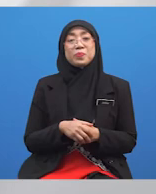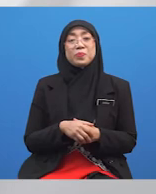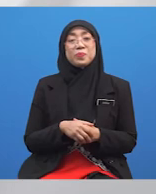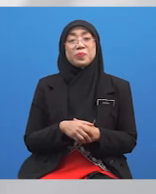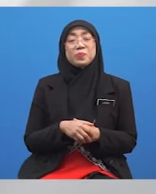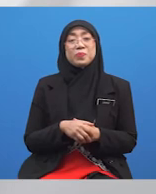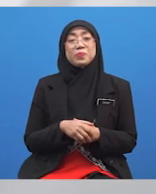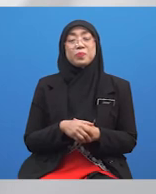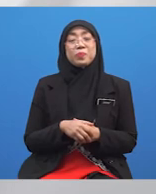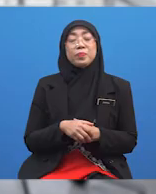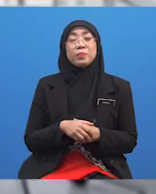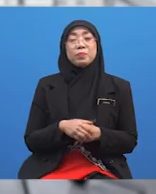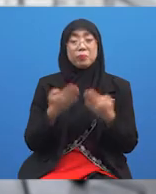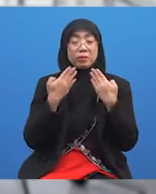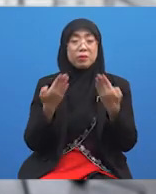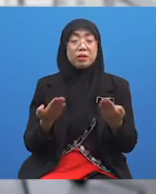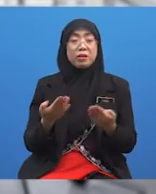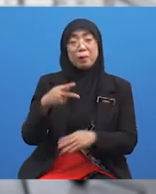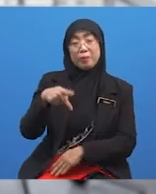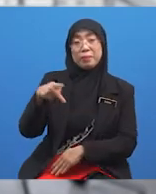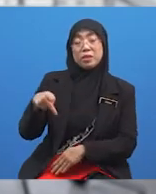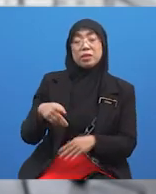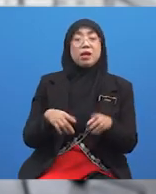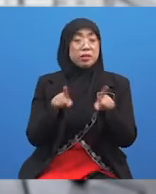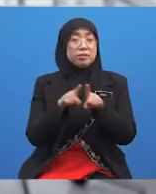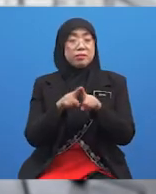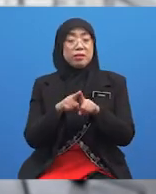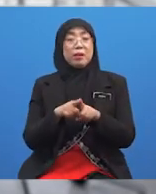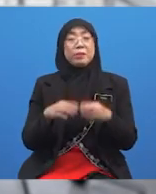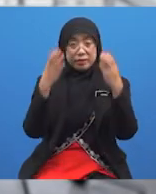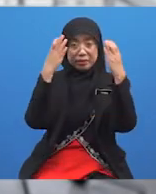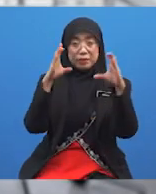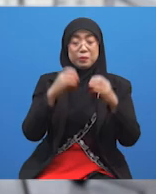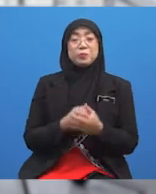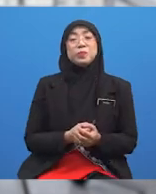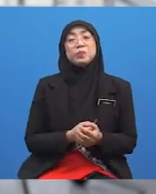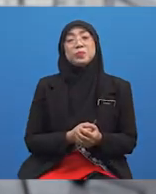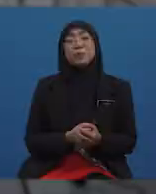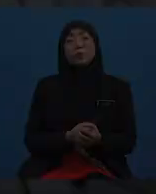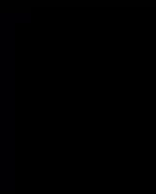Terima kasih pelajar-pelajar kerana bersama-sama cikgu sehingga akhir pembelajaran.